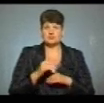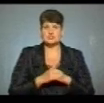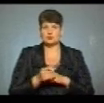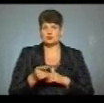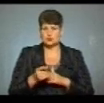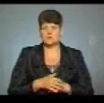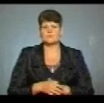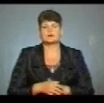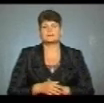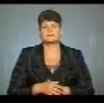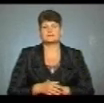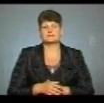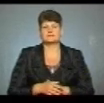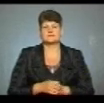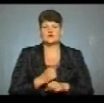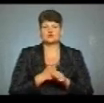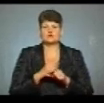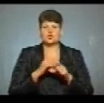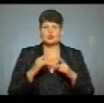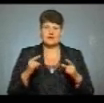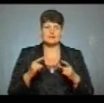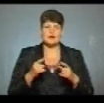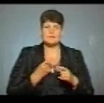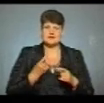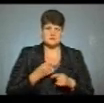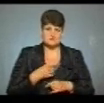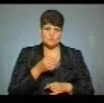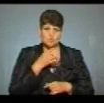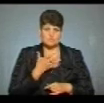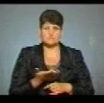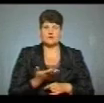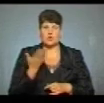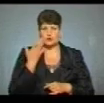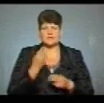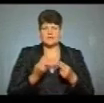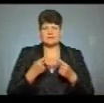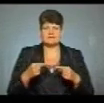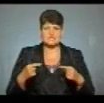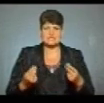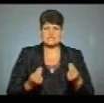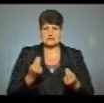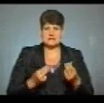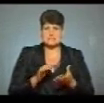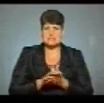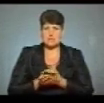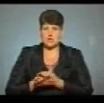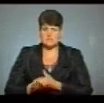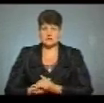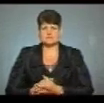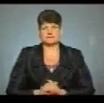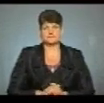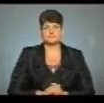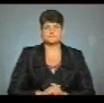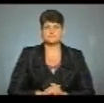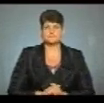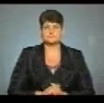Тернополі. Шоколадна майстерня мені теж дуже сподобалась. Коли ми грали в різні ігри, коли ми знайомилися. Ірина